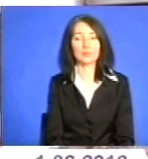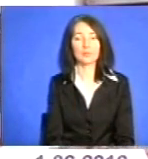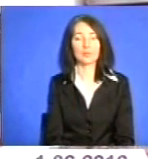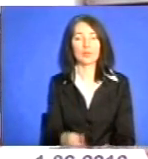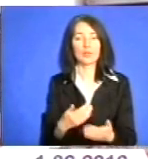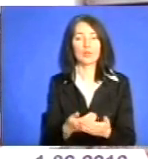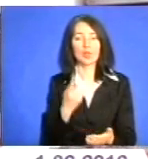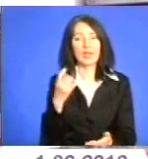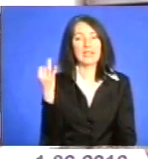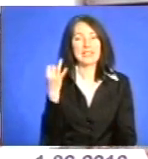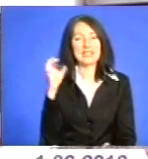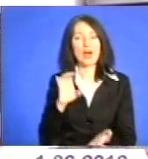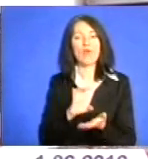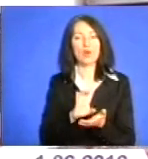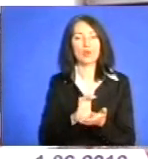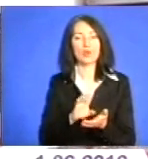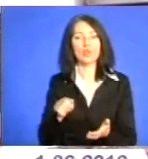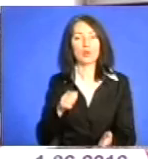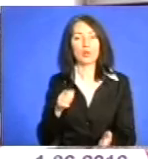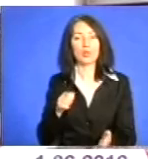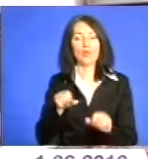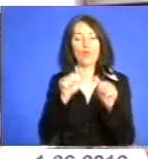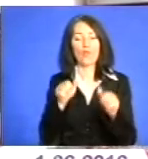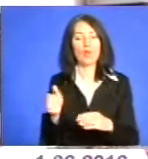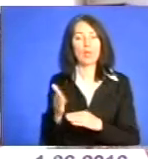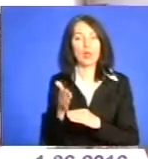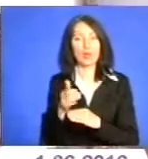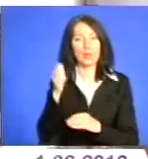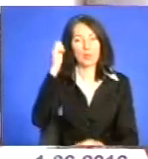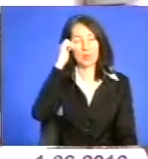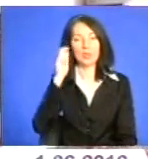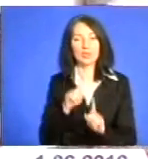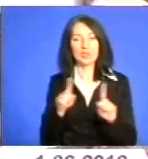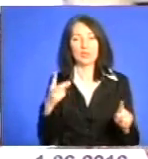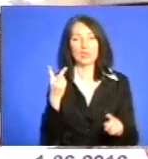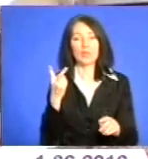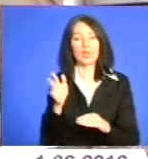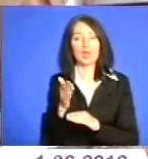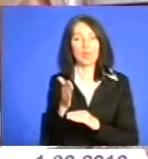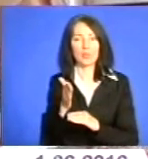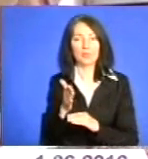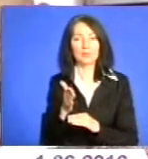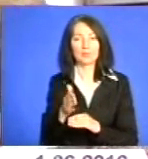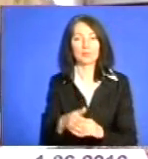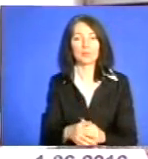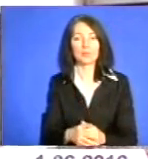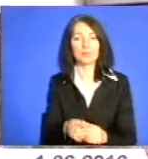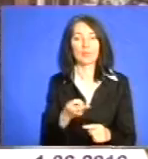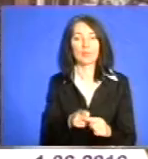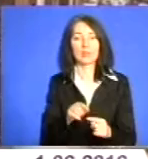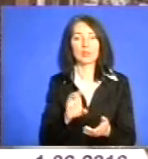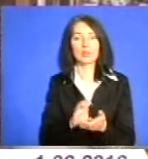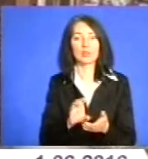От одна цікава кружка в формі риби. Пам'ятаєте? От екзотична. Дві рибки. Але це